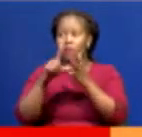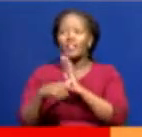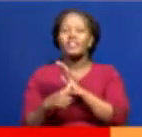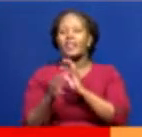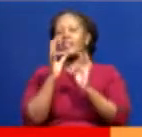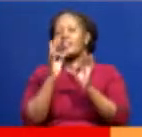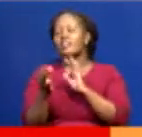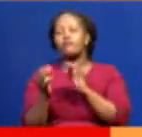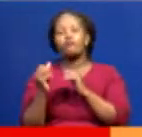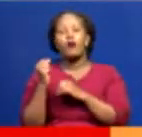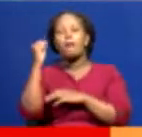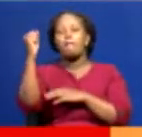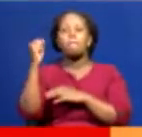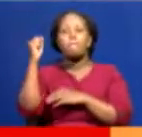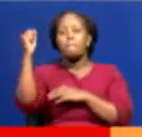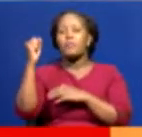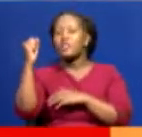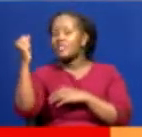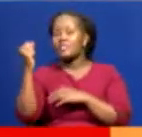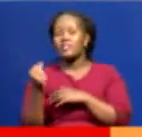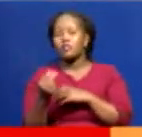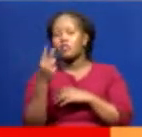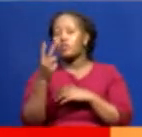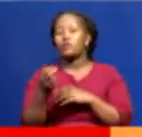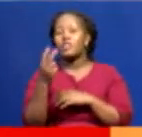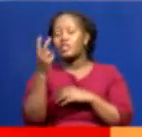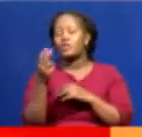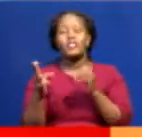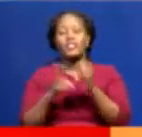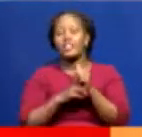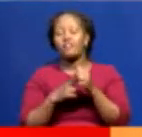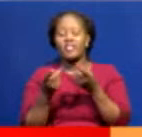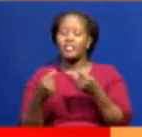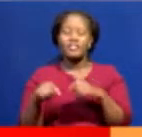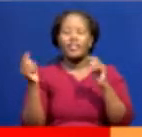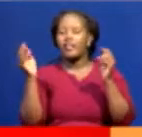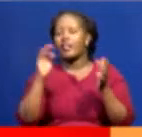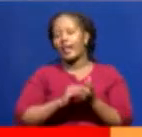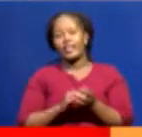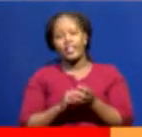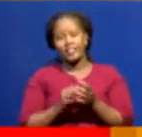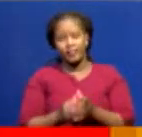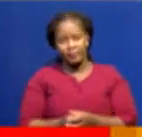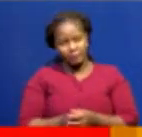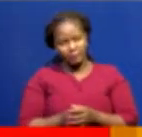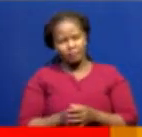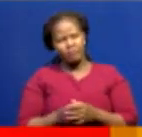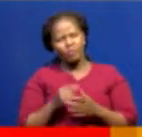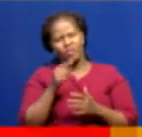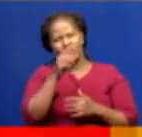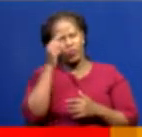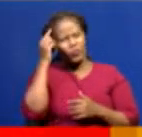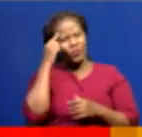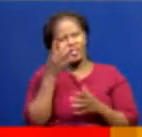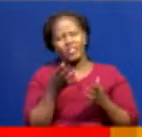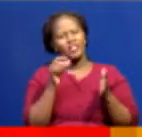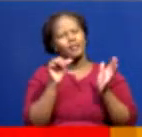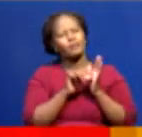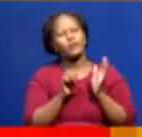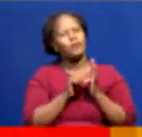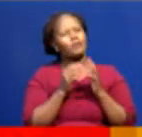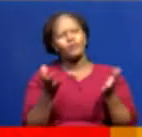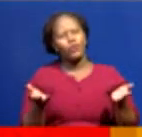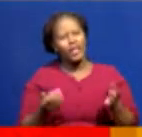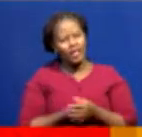masuala ya siasa 2027 waje wajaribu bahati. Unaona ni tatizo linatokea wapi?